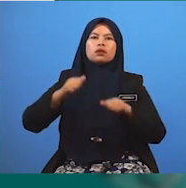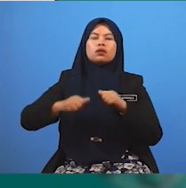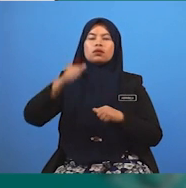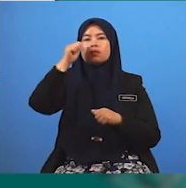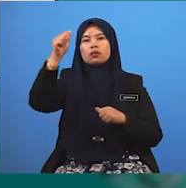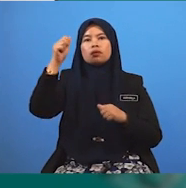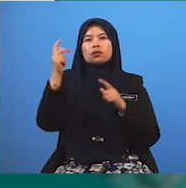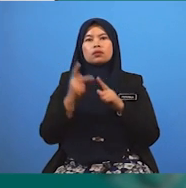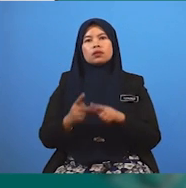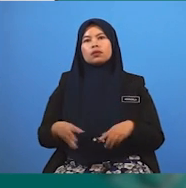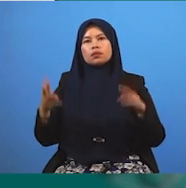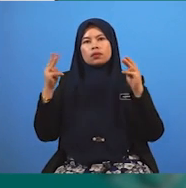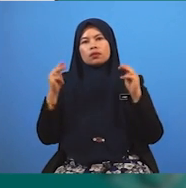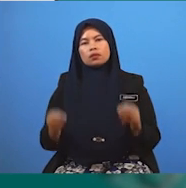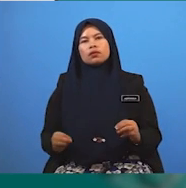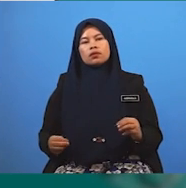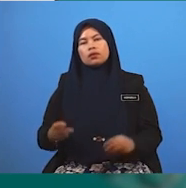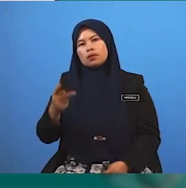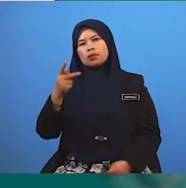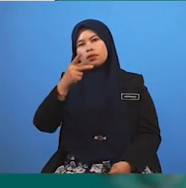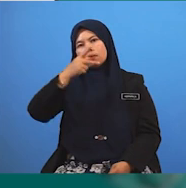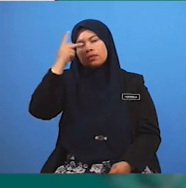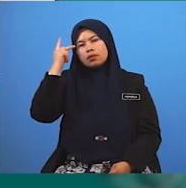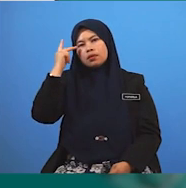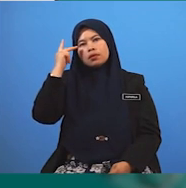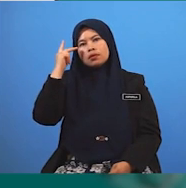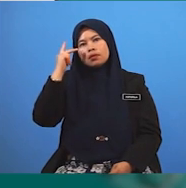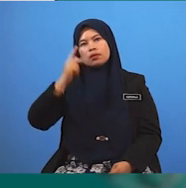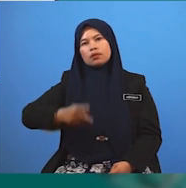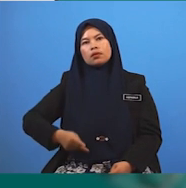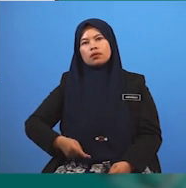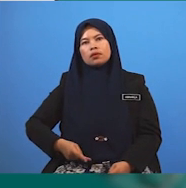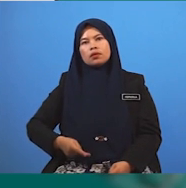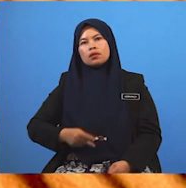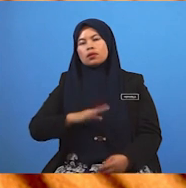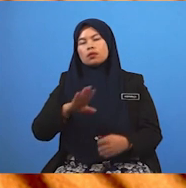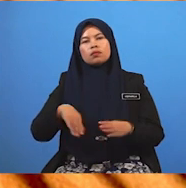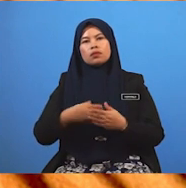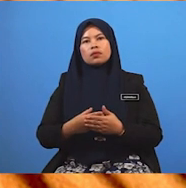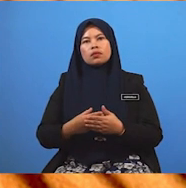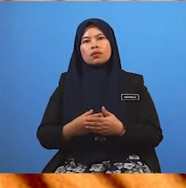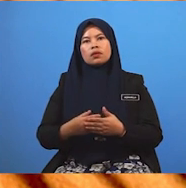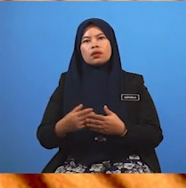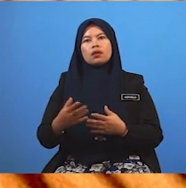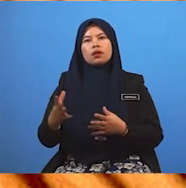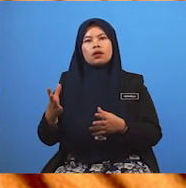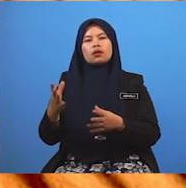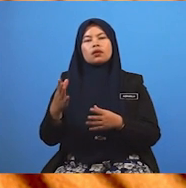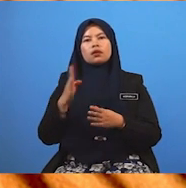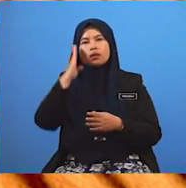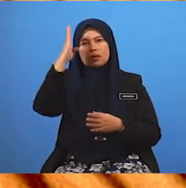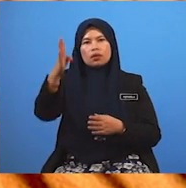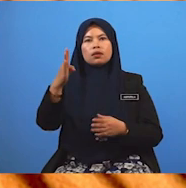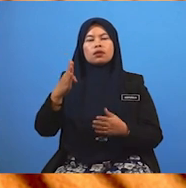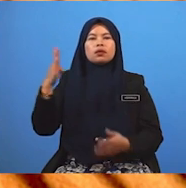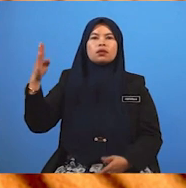manusia akan dibalas walaupun sebesar zarah. Murid-murid yang dikasihi,